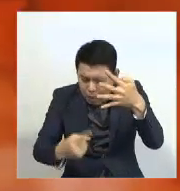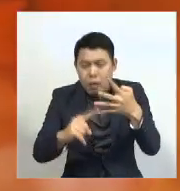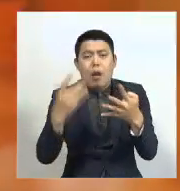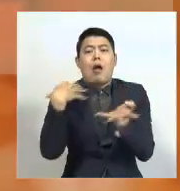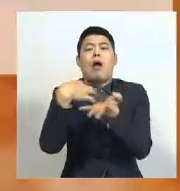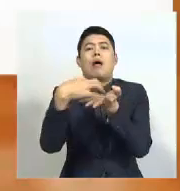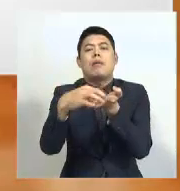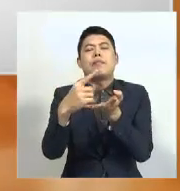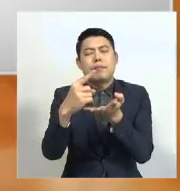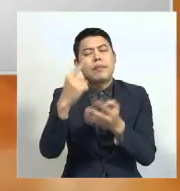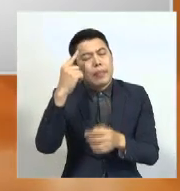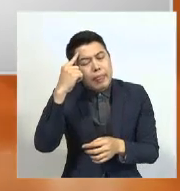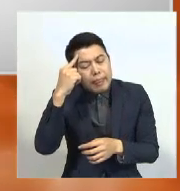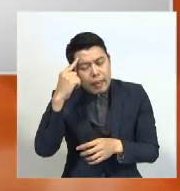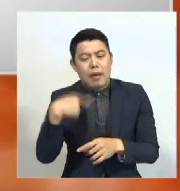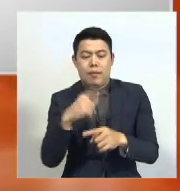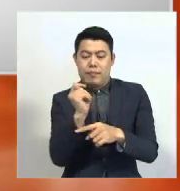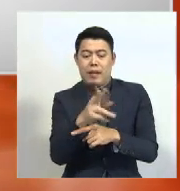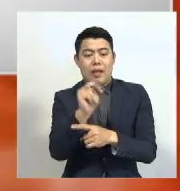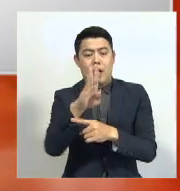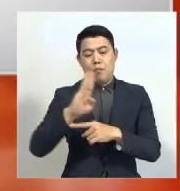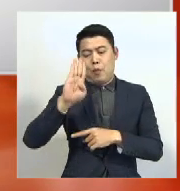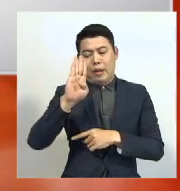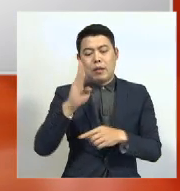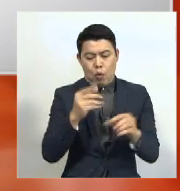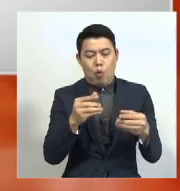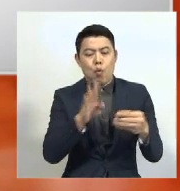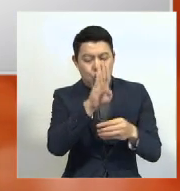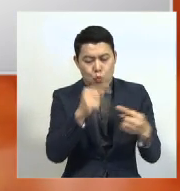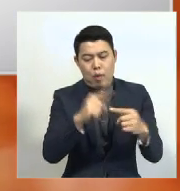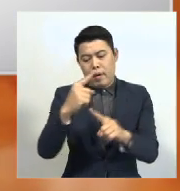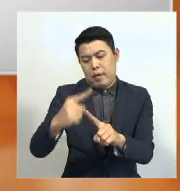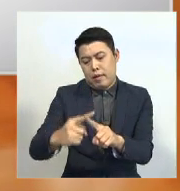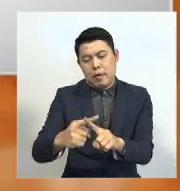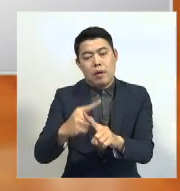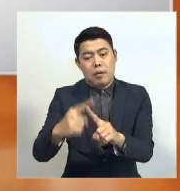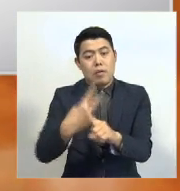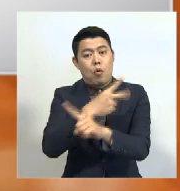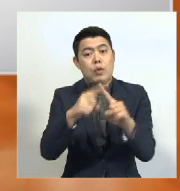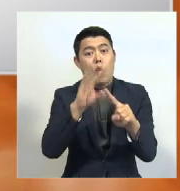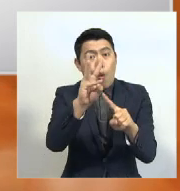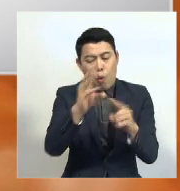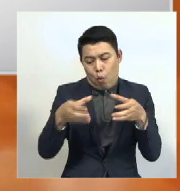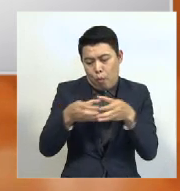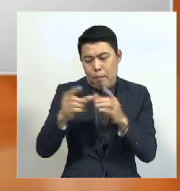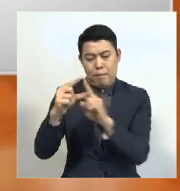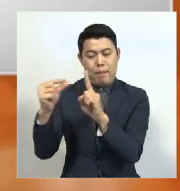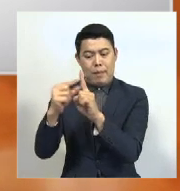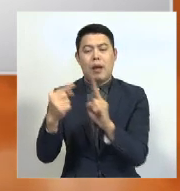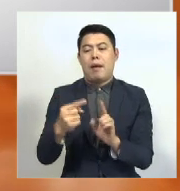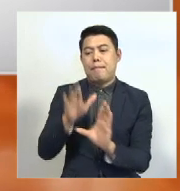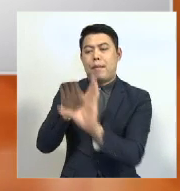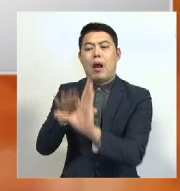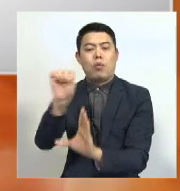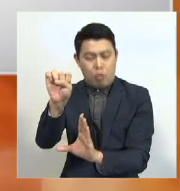ไปเมื่อสักครู่นี้ทำให้ฟังได้ว่าธนาธรยังถือหุ้นบริษัทวีลักษณ์ในวันที่6กุมภาพันธ์วันที่พักอนาคตใหม่ได้ไปยื่นส